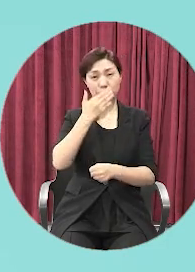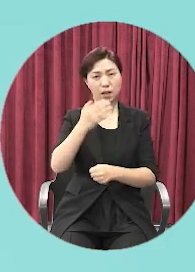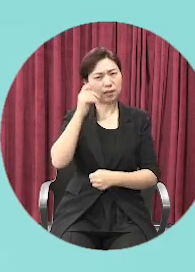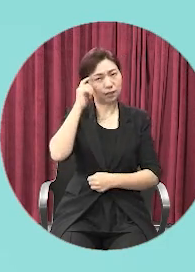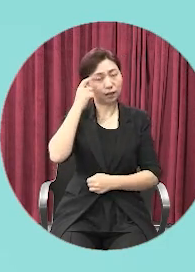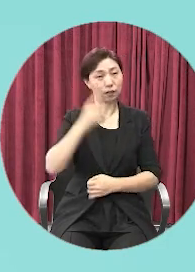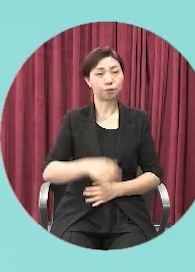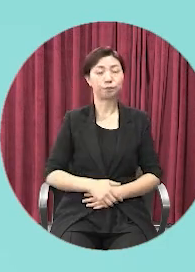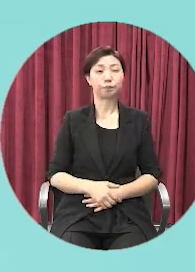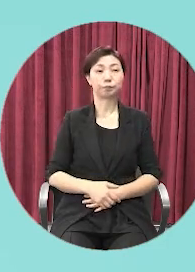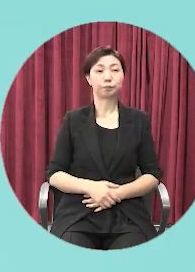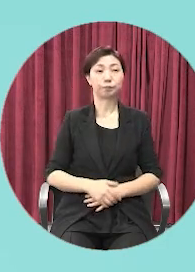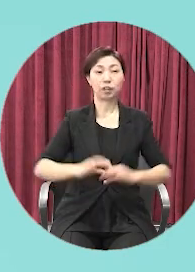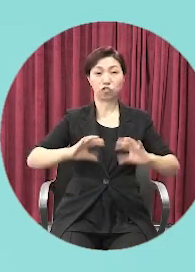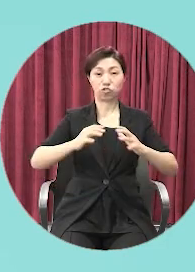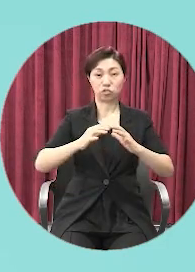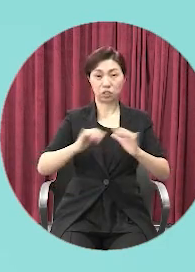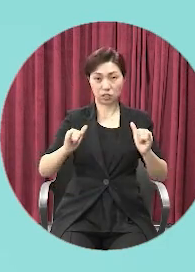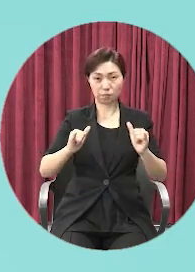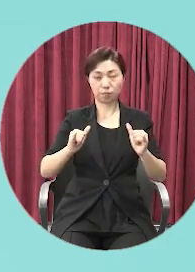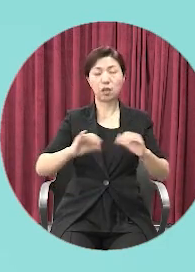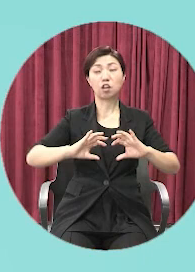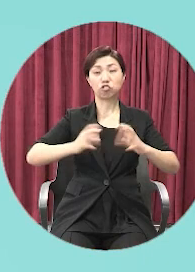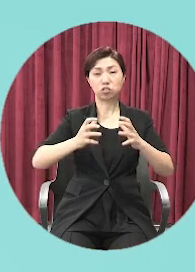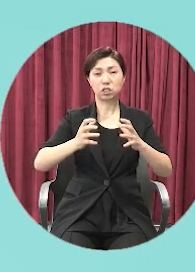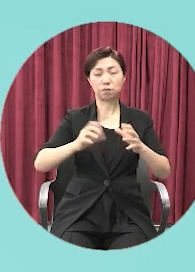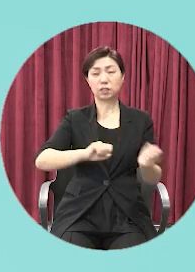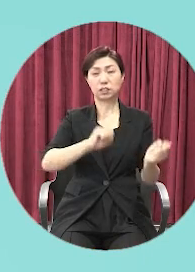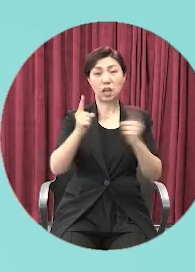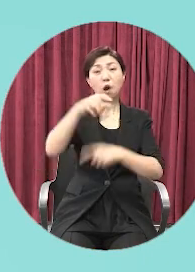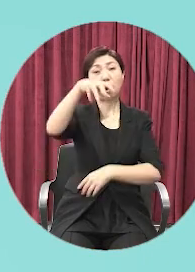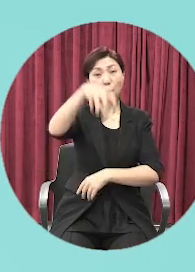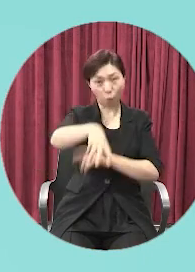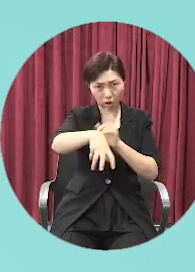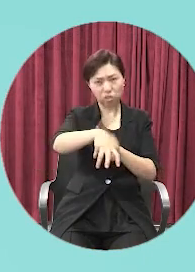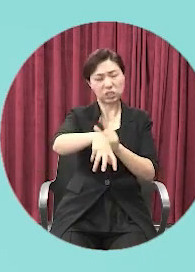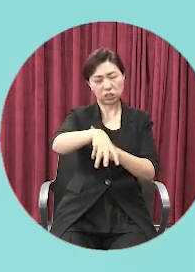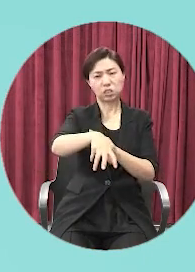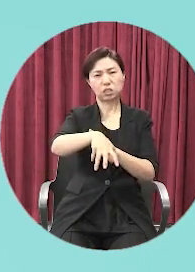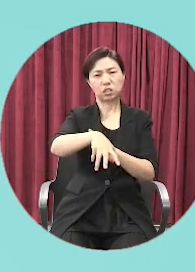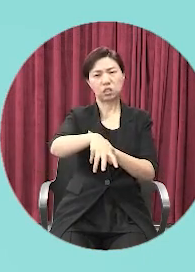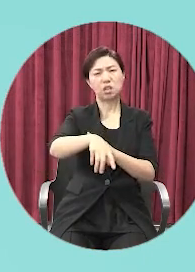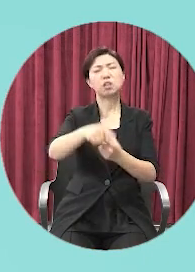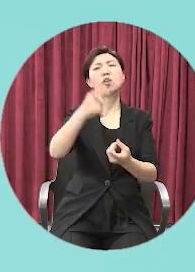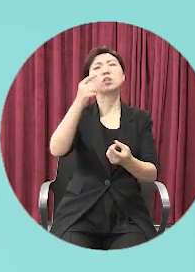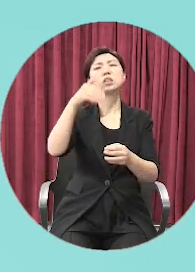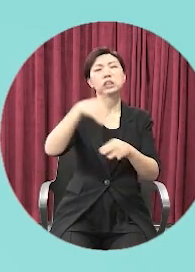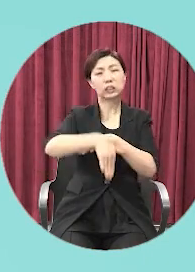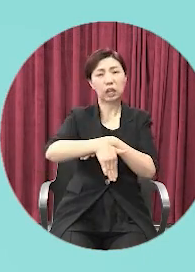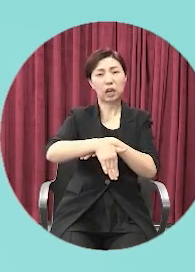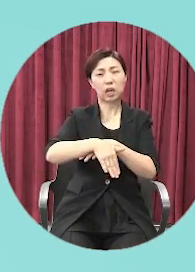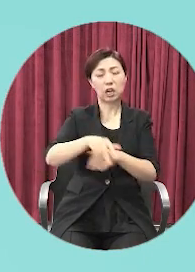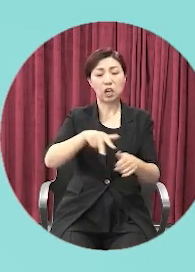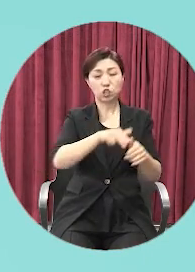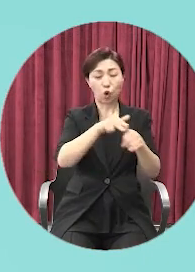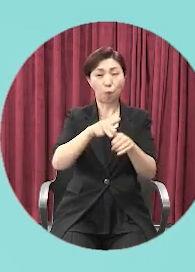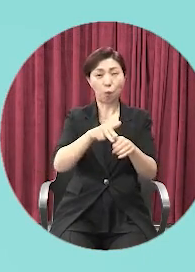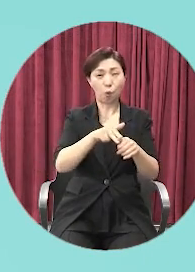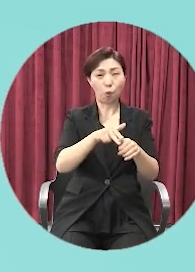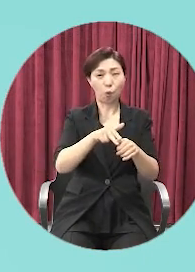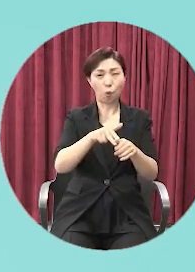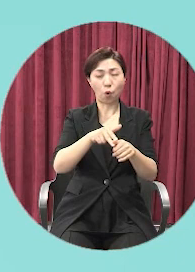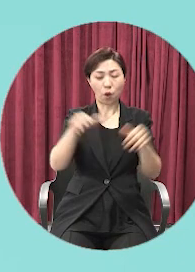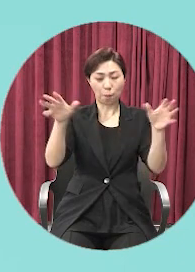저는 그 국립재활원이 좀 그런 정보 플랫폼 같은 것도 좀 만들어서 그런 걸 좀 해주시면 그러면 아마